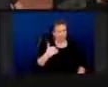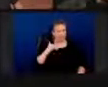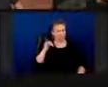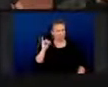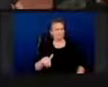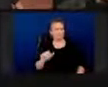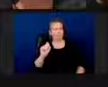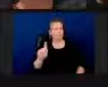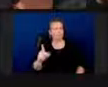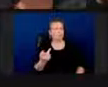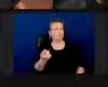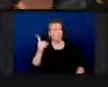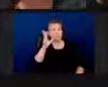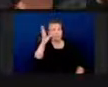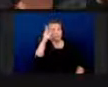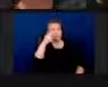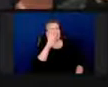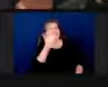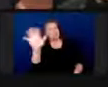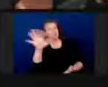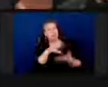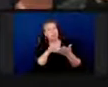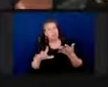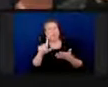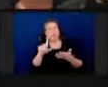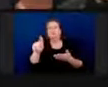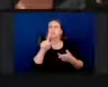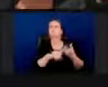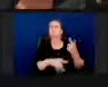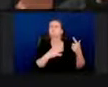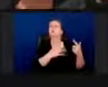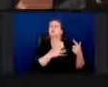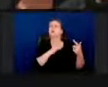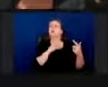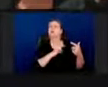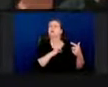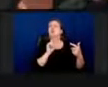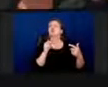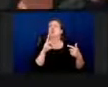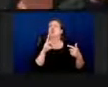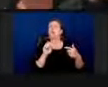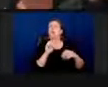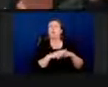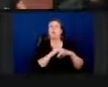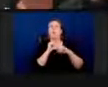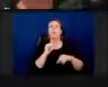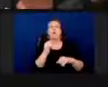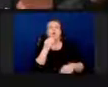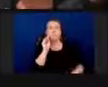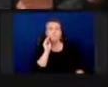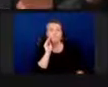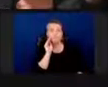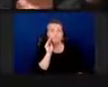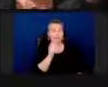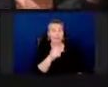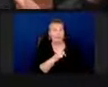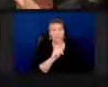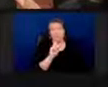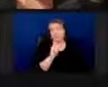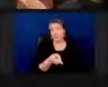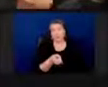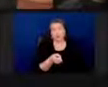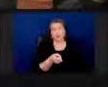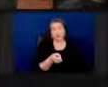أولياء الأمور الذين ذكروا بأن هذه مهارات مهمة للغاية،